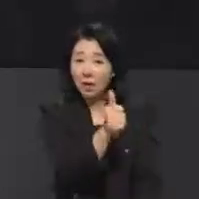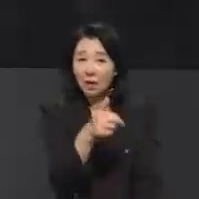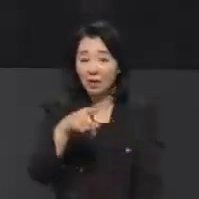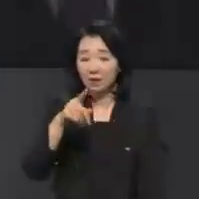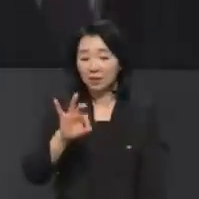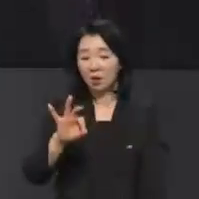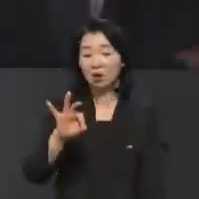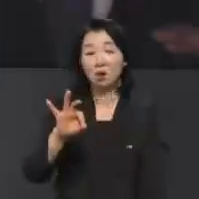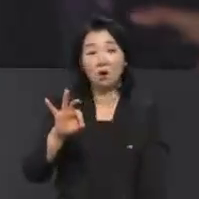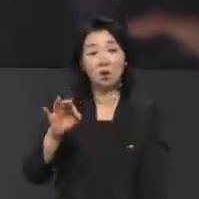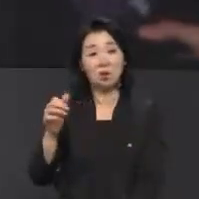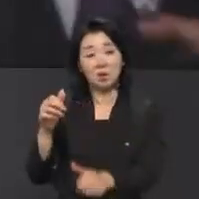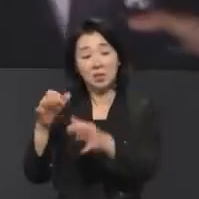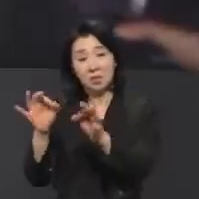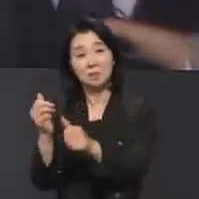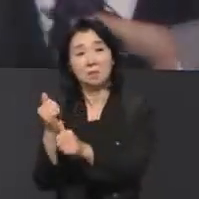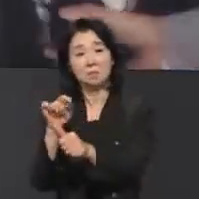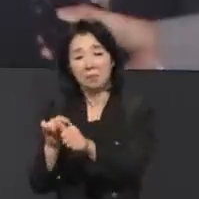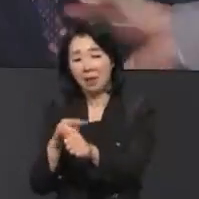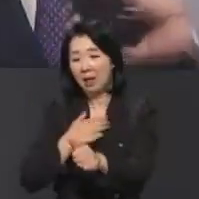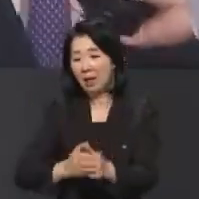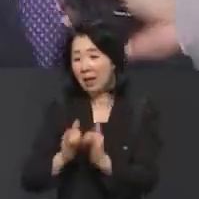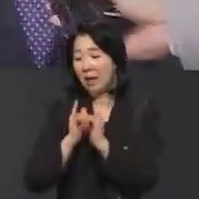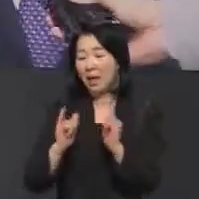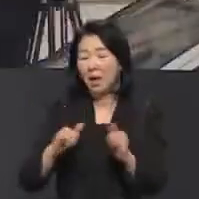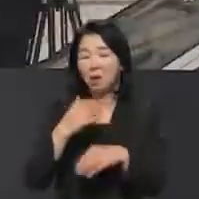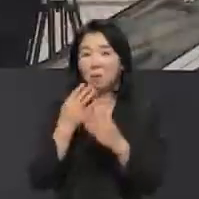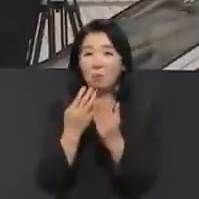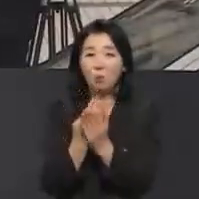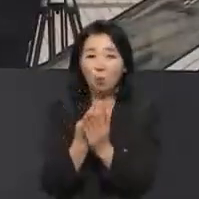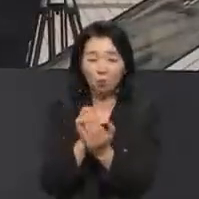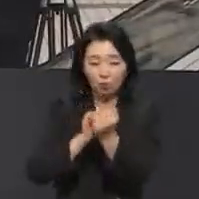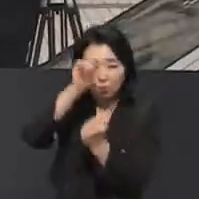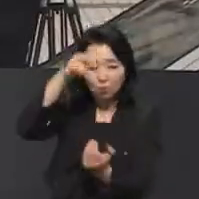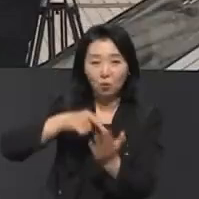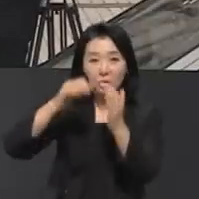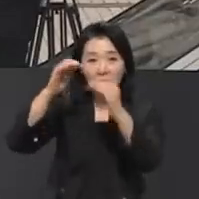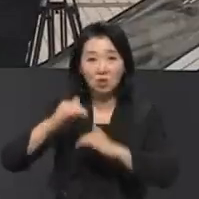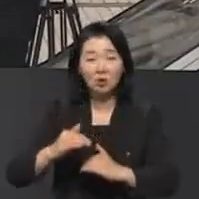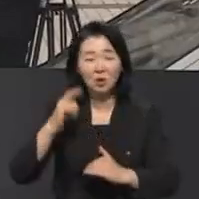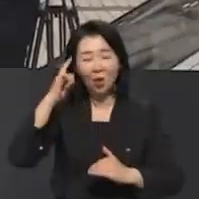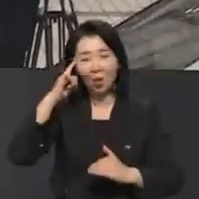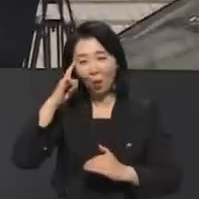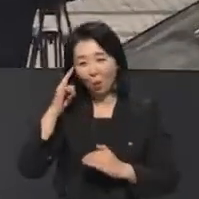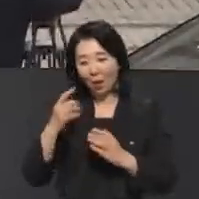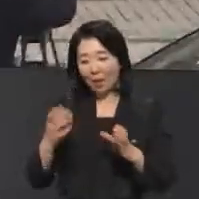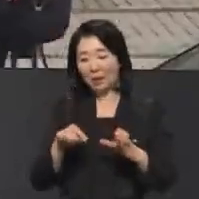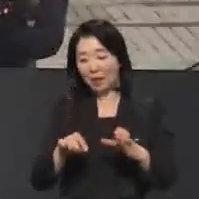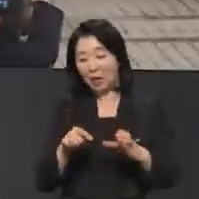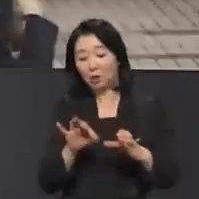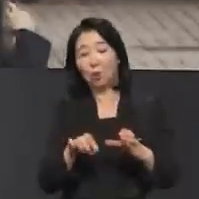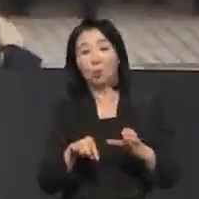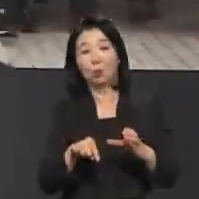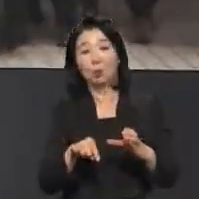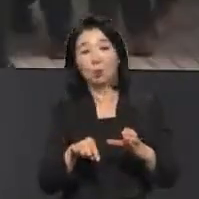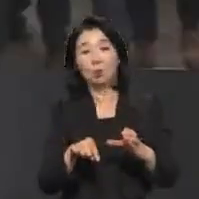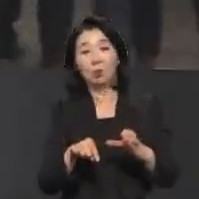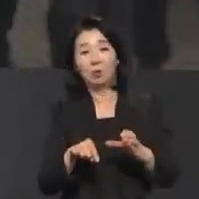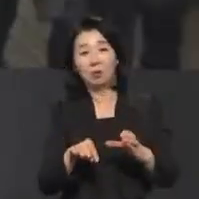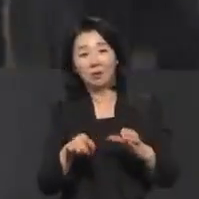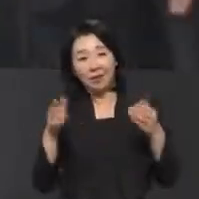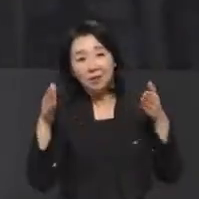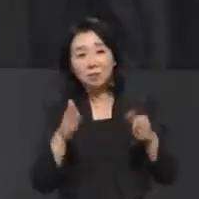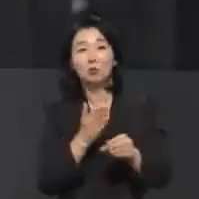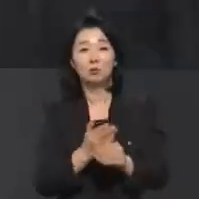정진상, 김용 등 이 대표 측근들의 구속영장 청구서에 들어간 이 저수지에 넣어둔 돈 이라는 표현 등으로 가장 큰 주목을